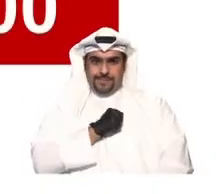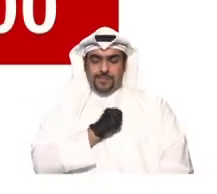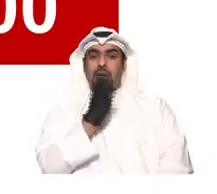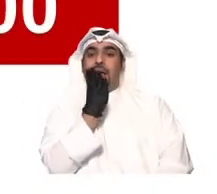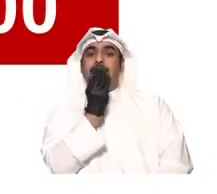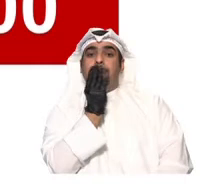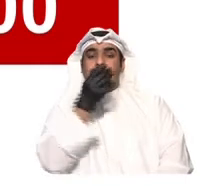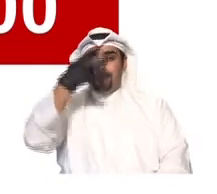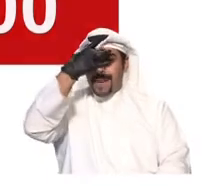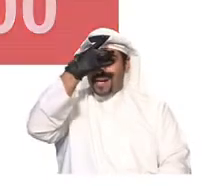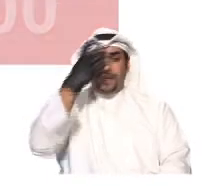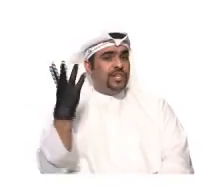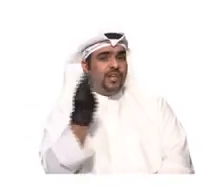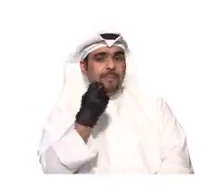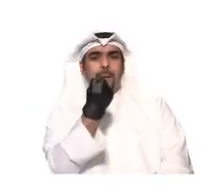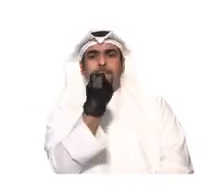الصحية و148